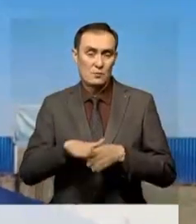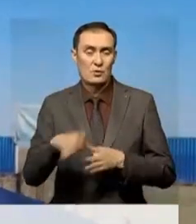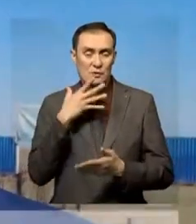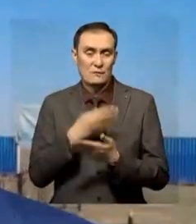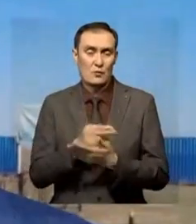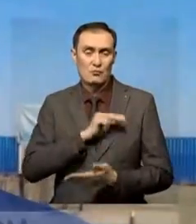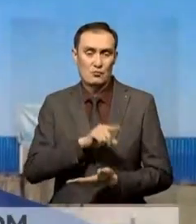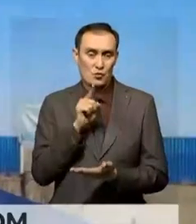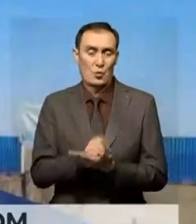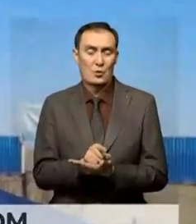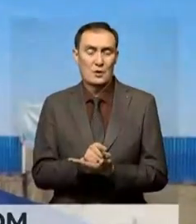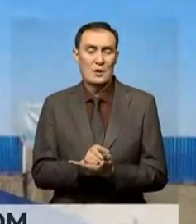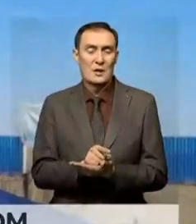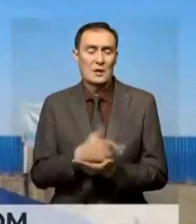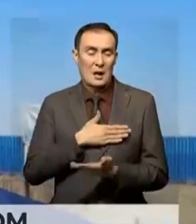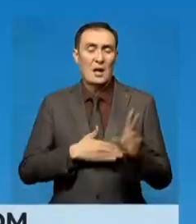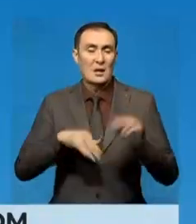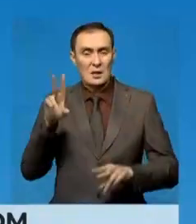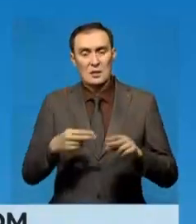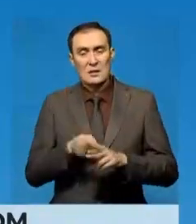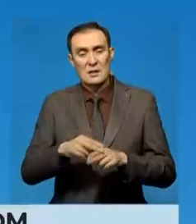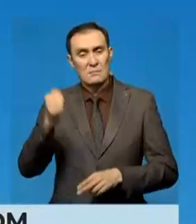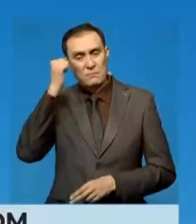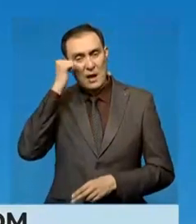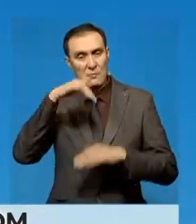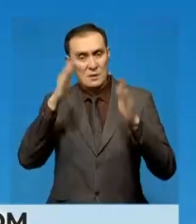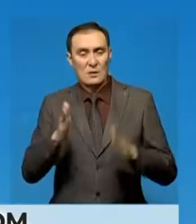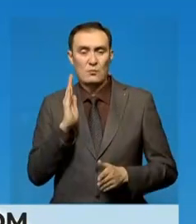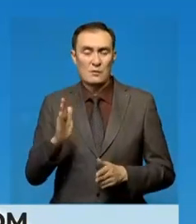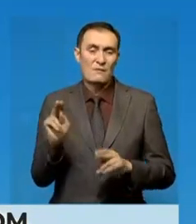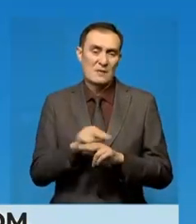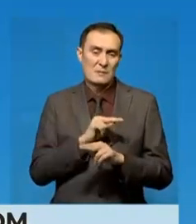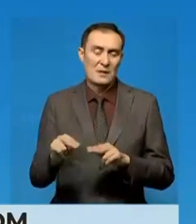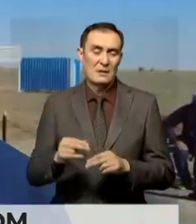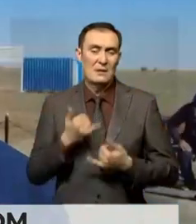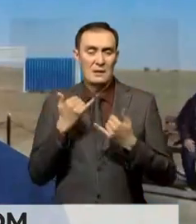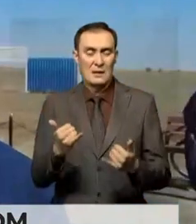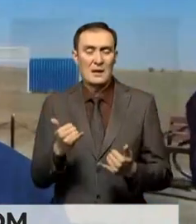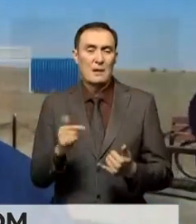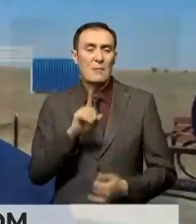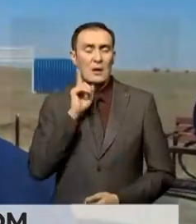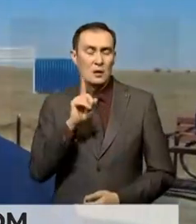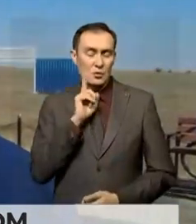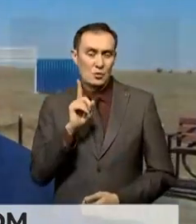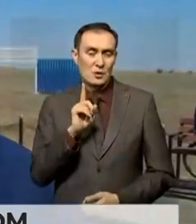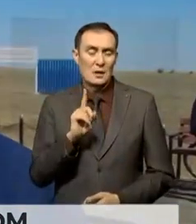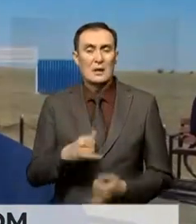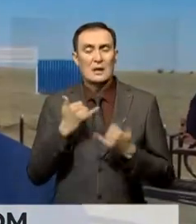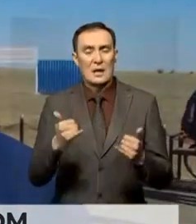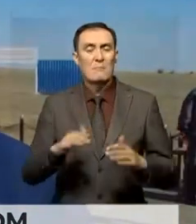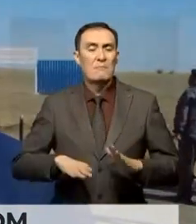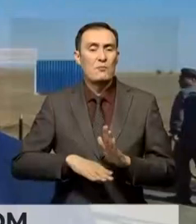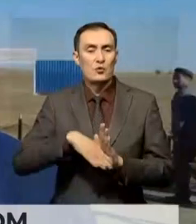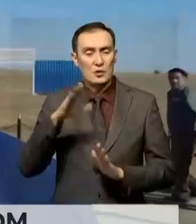долг. Я надеюсь, что этот памятник будет играть воспитательную роль для молодежи, для